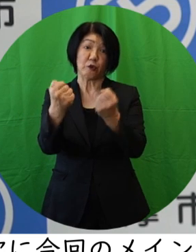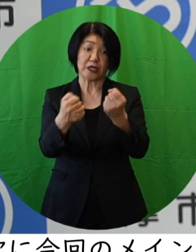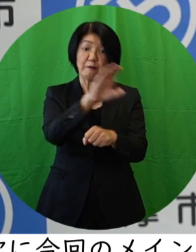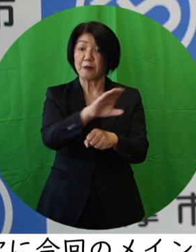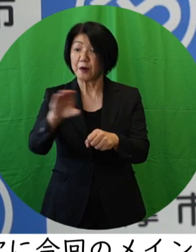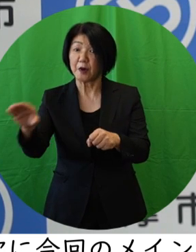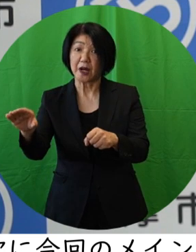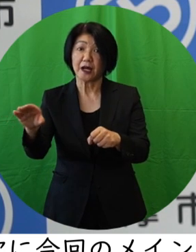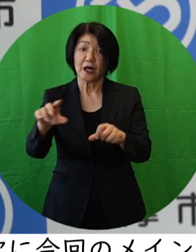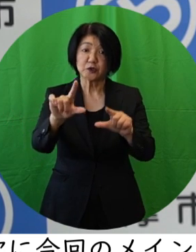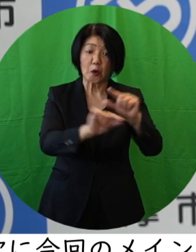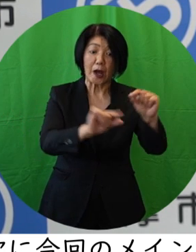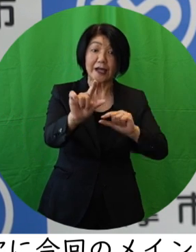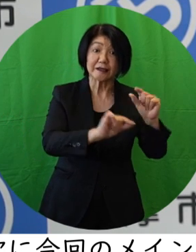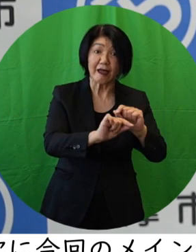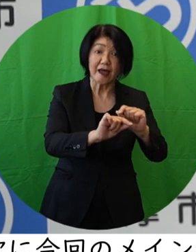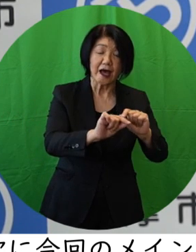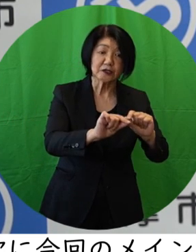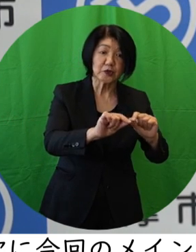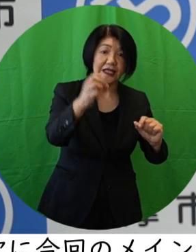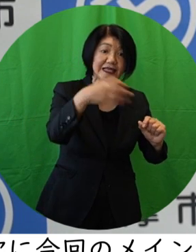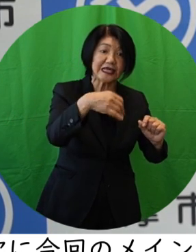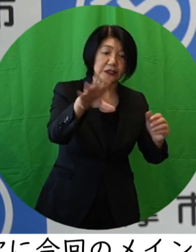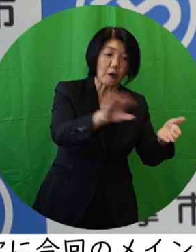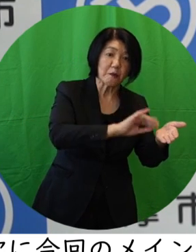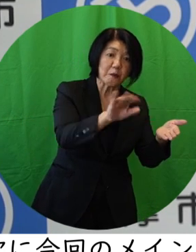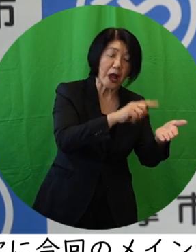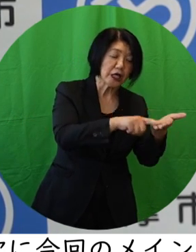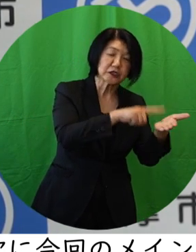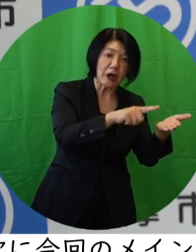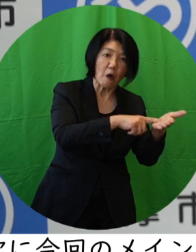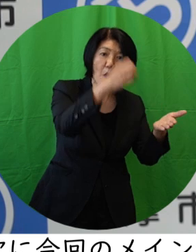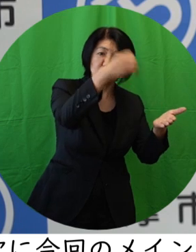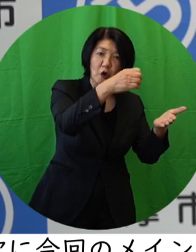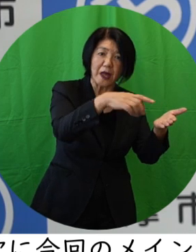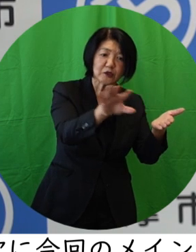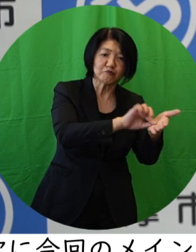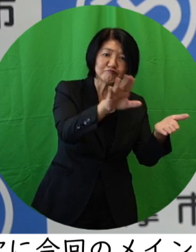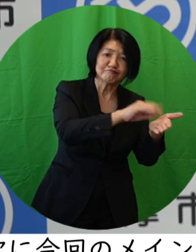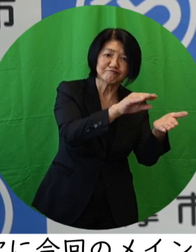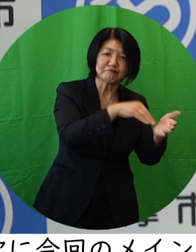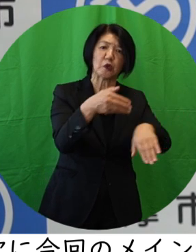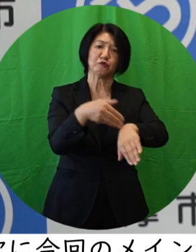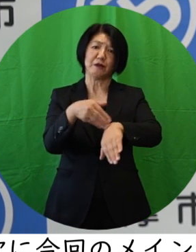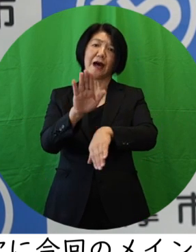た証明機器やスマホなどへの宮殿訓練も行われまし